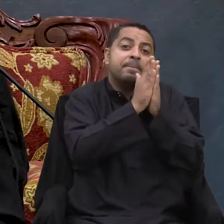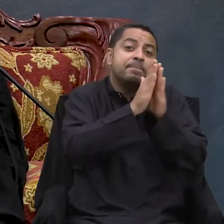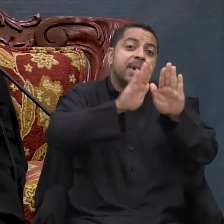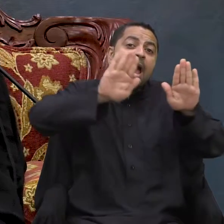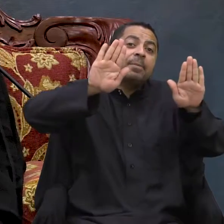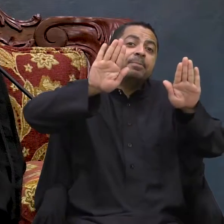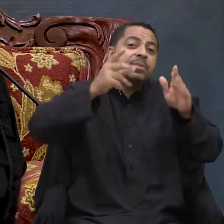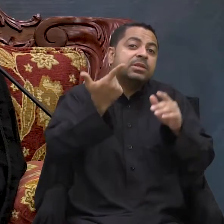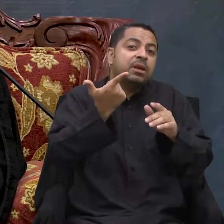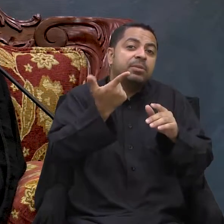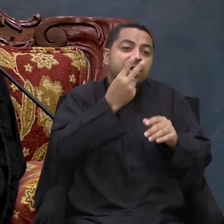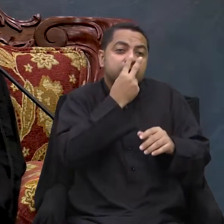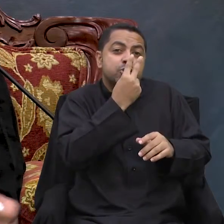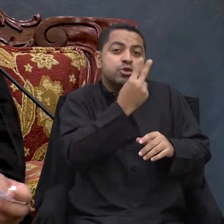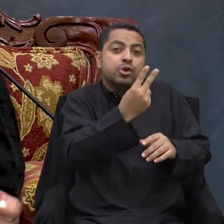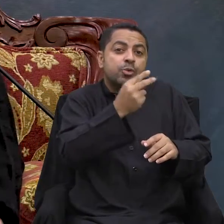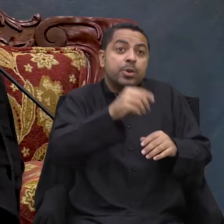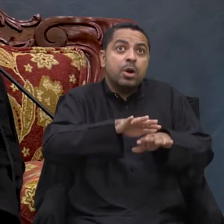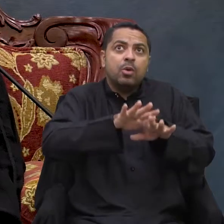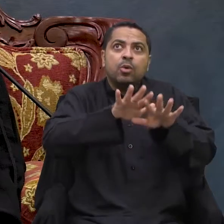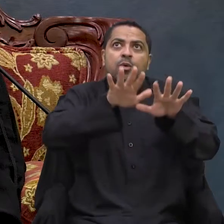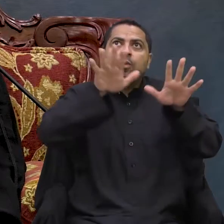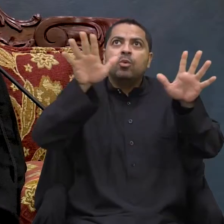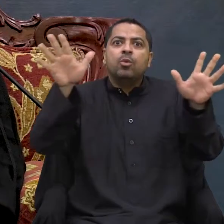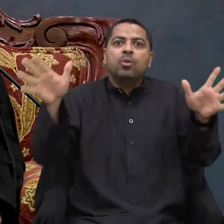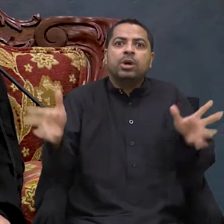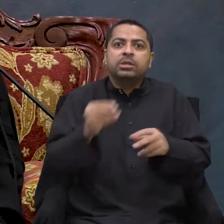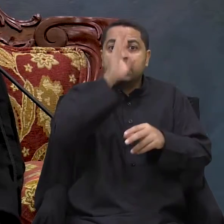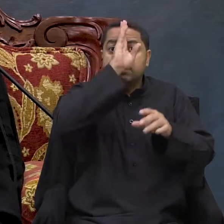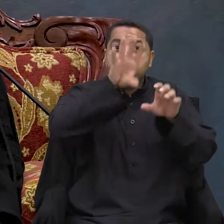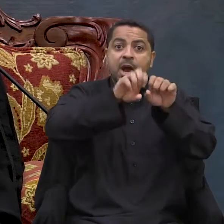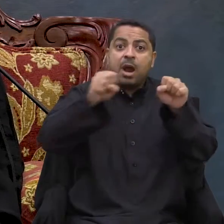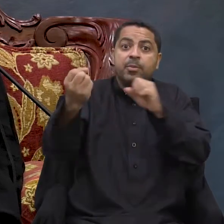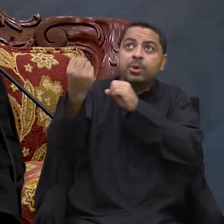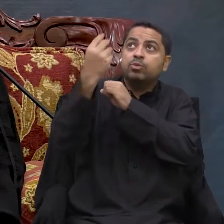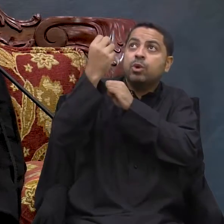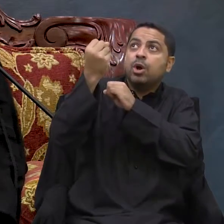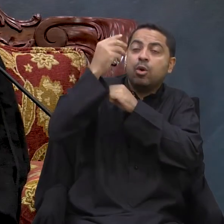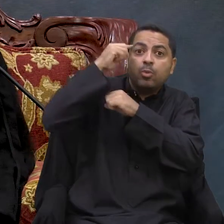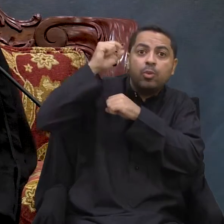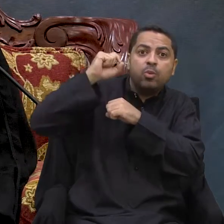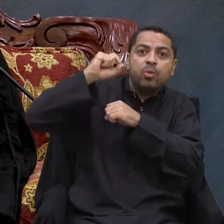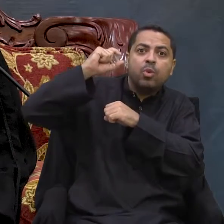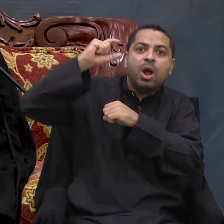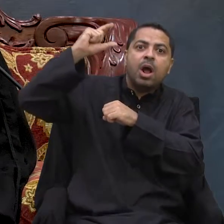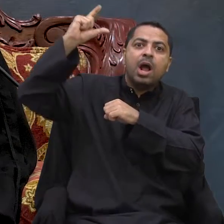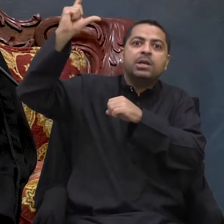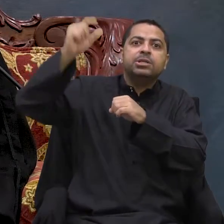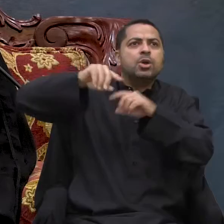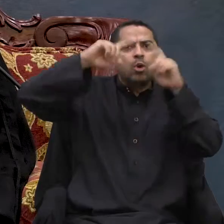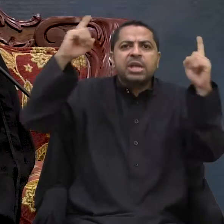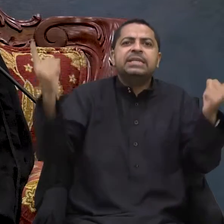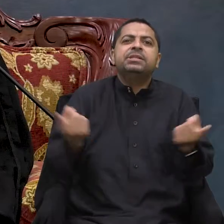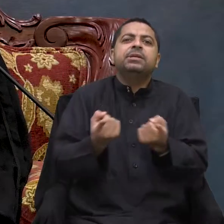فتحت وجدت عالما من الفضائل والمناقب التي ينبغي أن